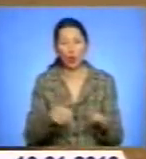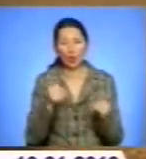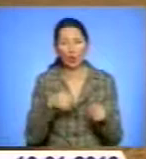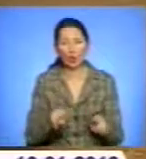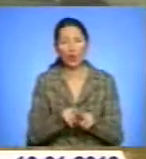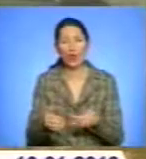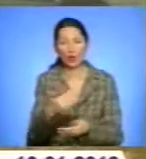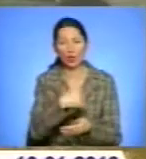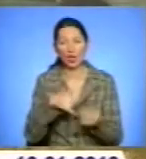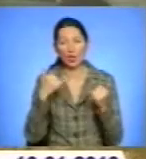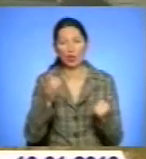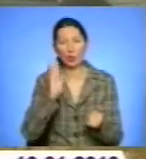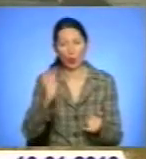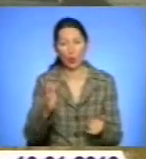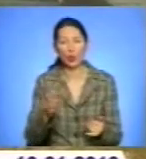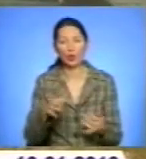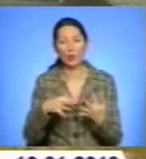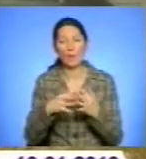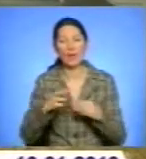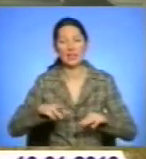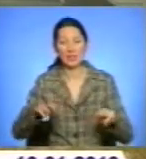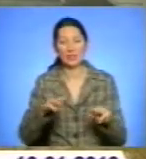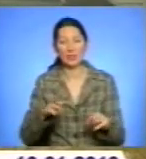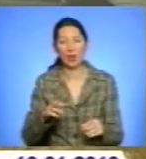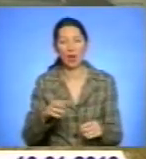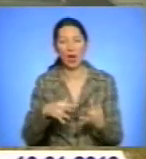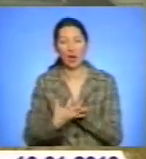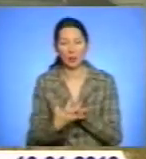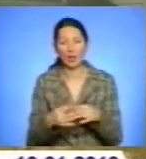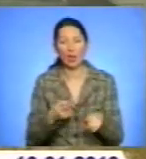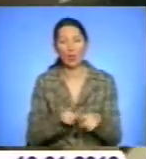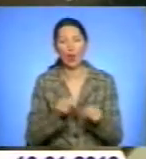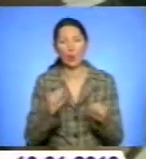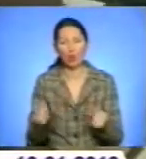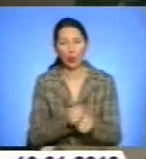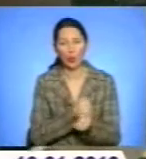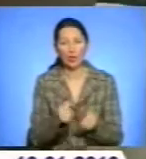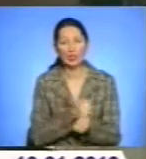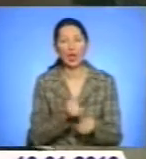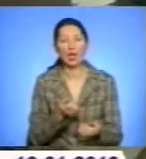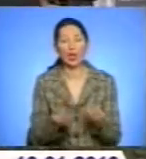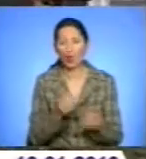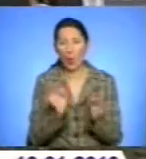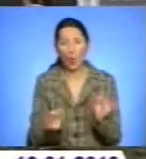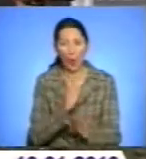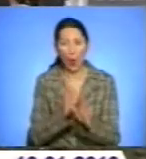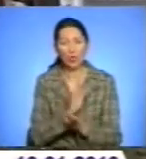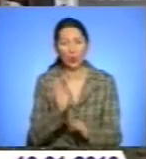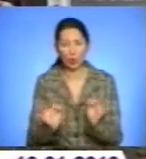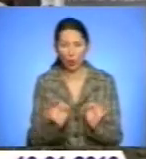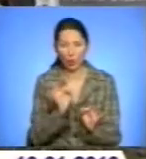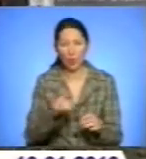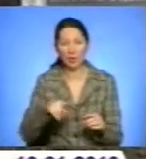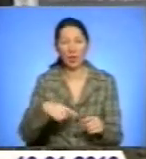у Мінагрополітики. Однак цього можна досягти, якщо погода не буде вередливою, як восени у Луганській області та Криму. Там через